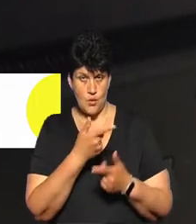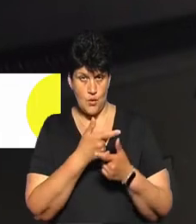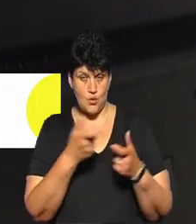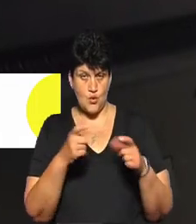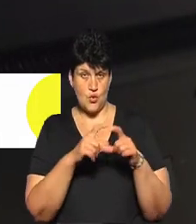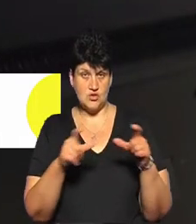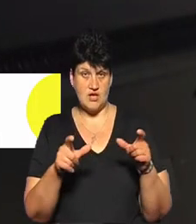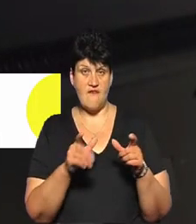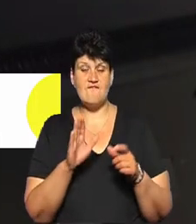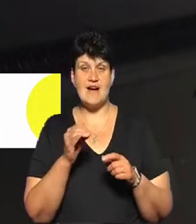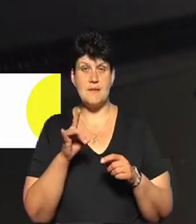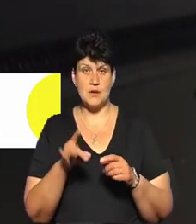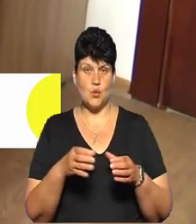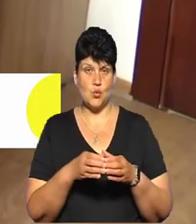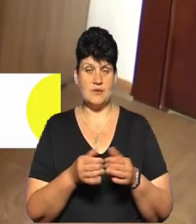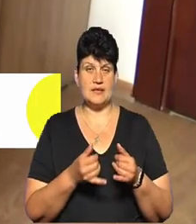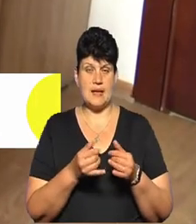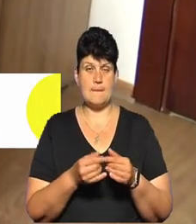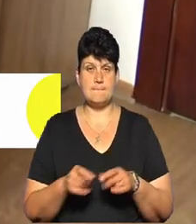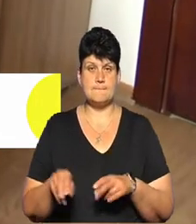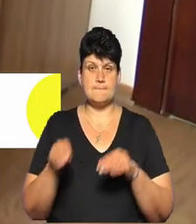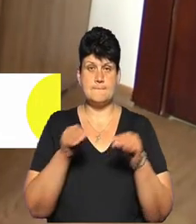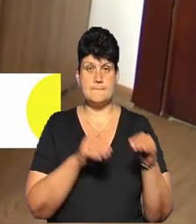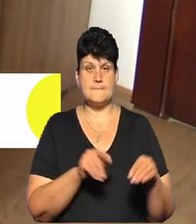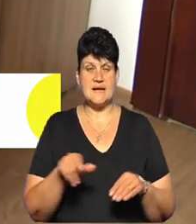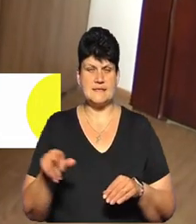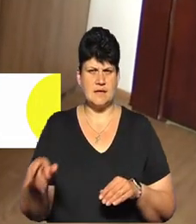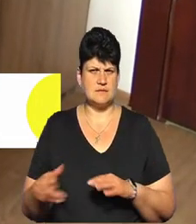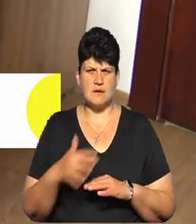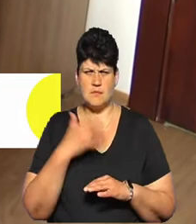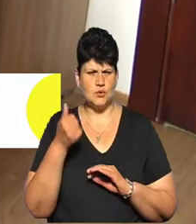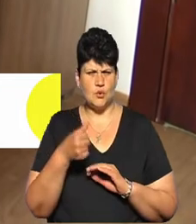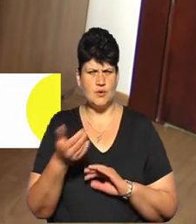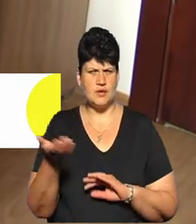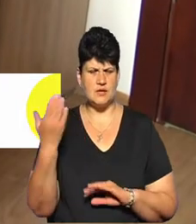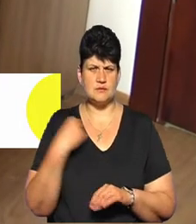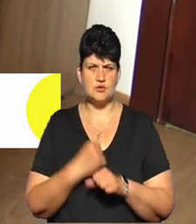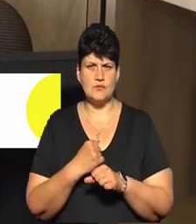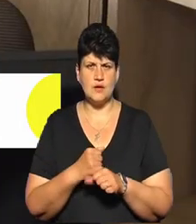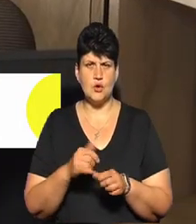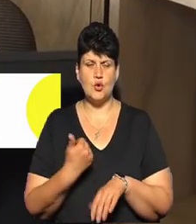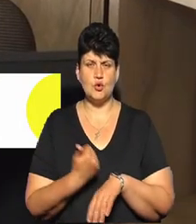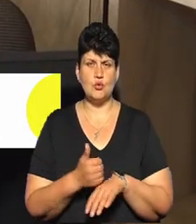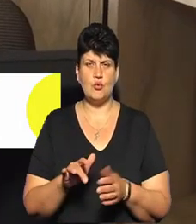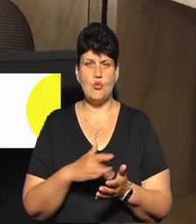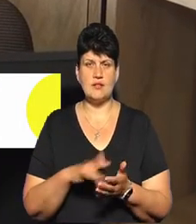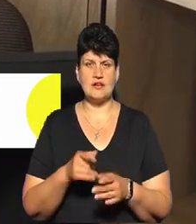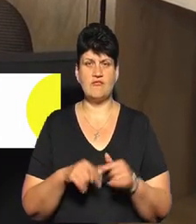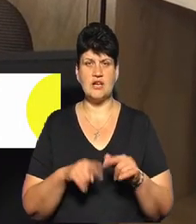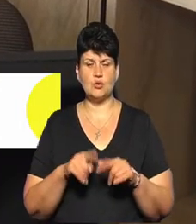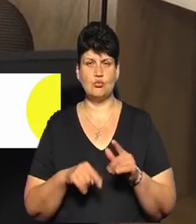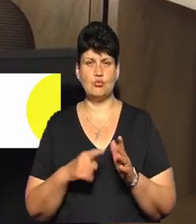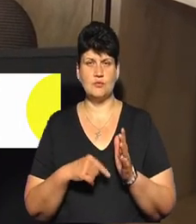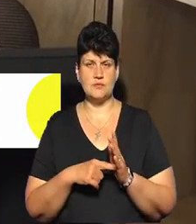для переселенців. До цього, розповідає жінка, багато років працювала головною бухгалтеркою в рідному місті. Робота, каже, майже